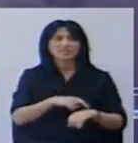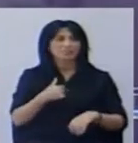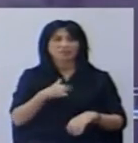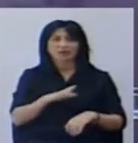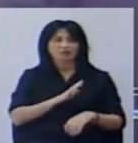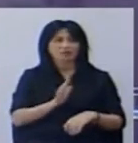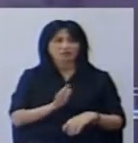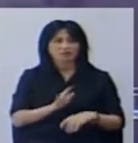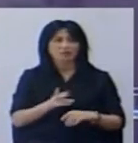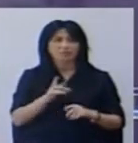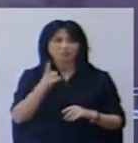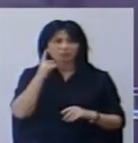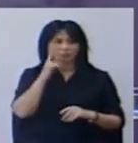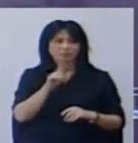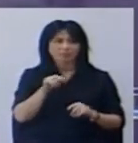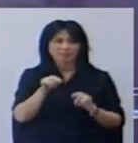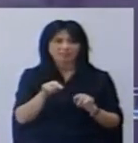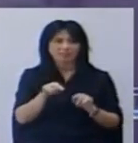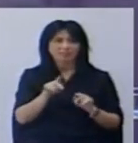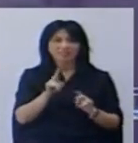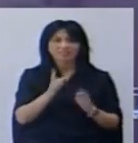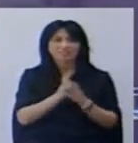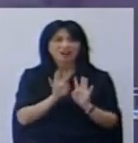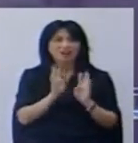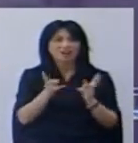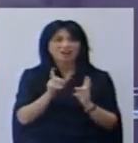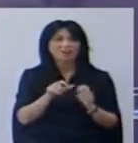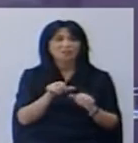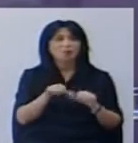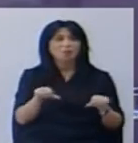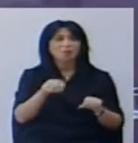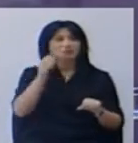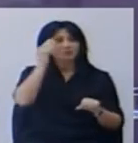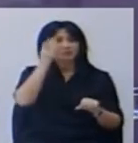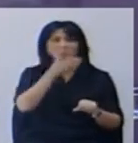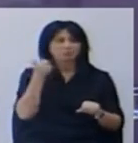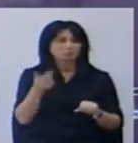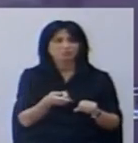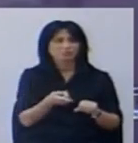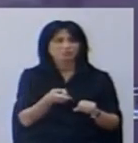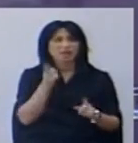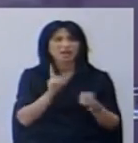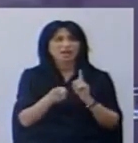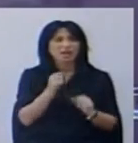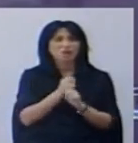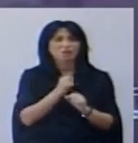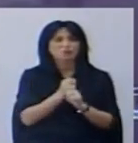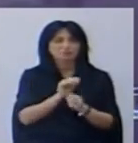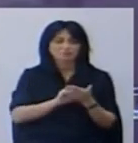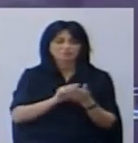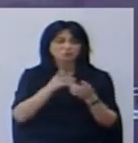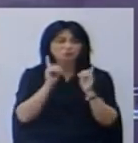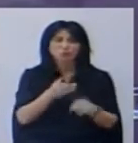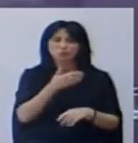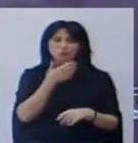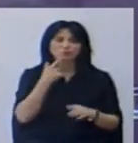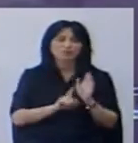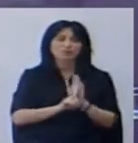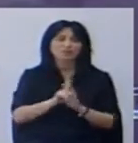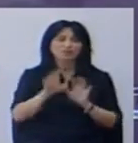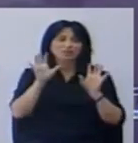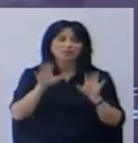გავხდი, ვინაიდან მე ვფიქრობ, რომ იქ ვინც არიან ადამიანები, არ არიან მოწადინებული, რომ რეალური სურათი დაიდოს. იმ თავითვე